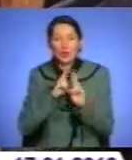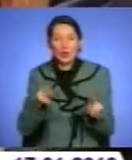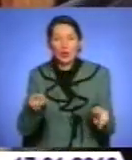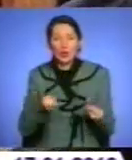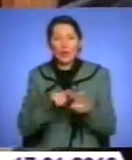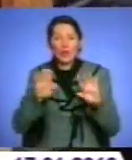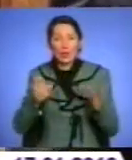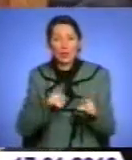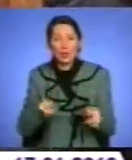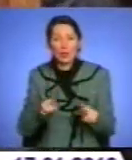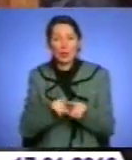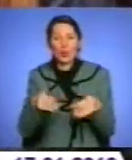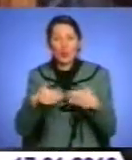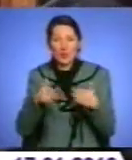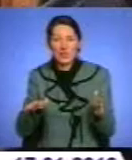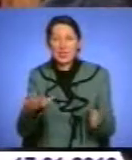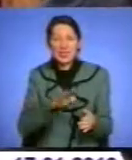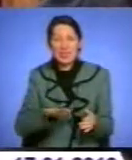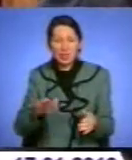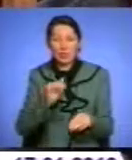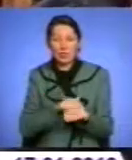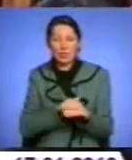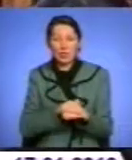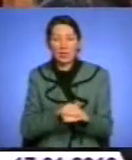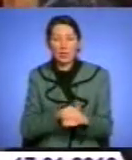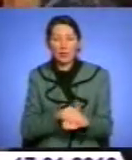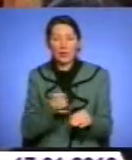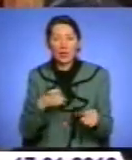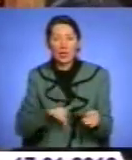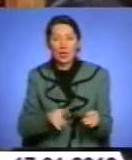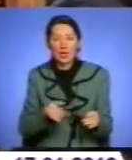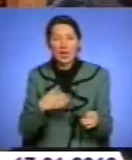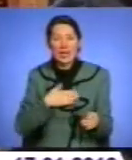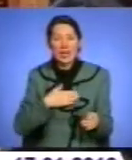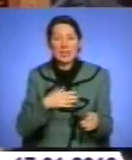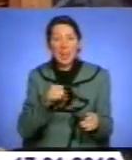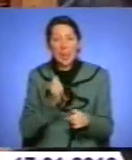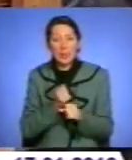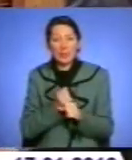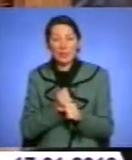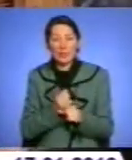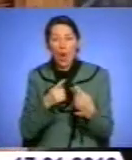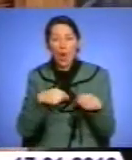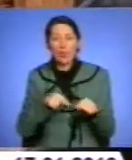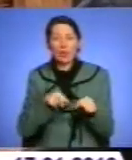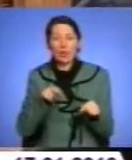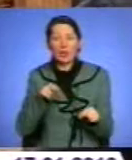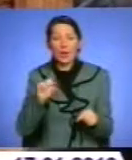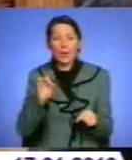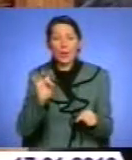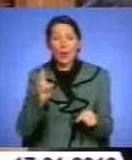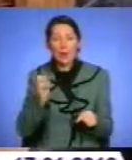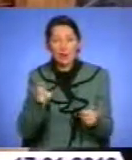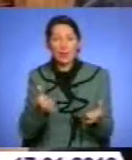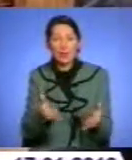щоб отак на відкритій території фактично. Мороз їх зараз наші працівники об'єднання парків заберуть в